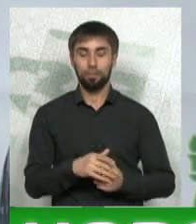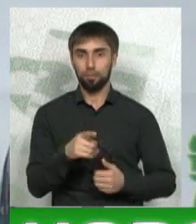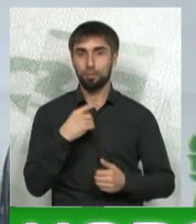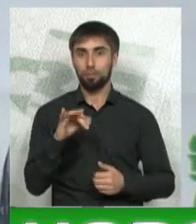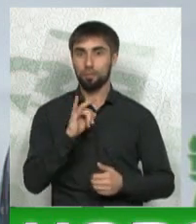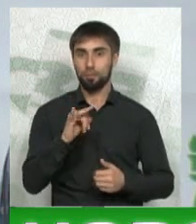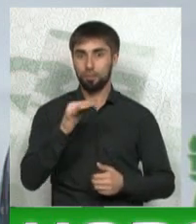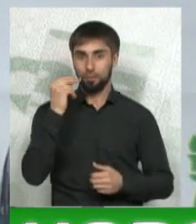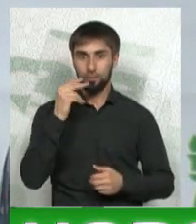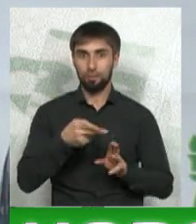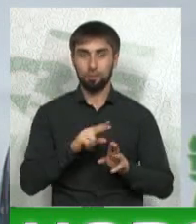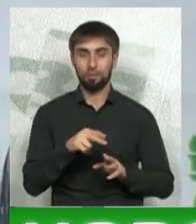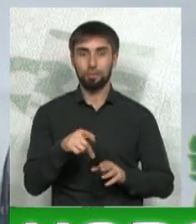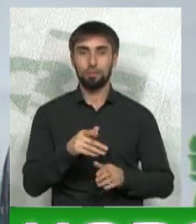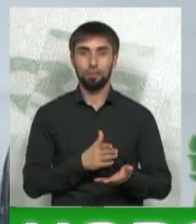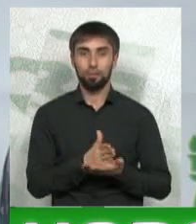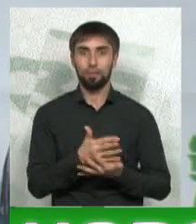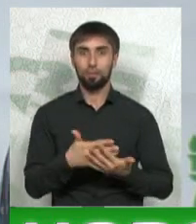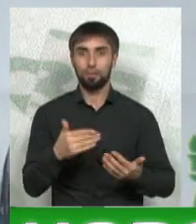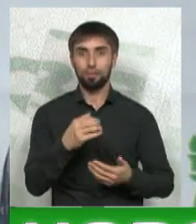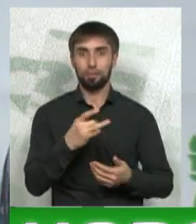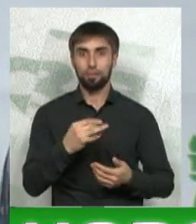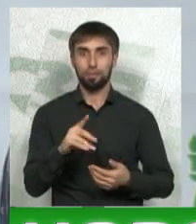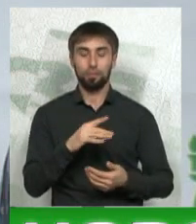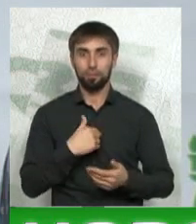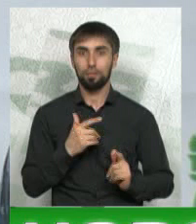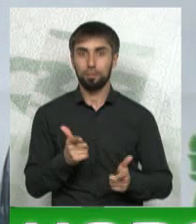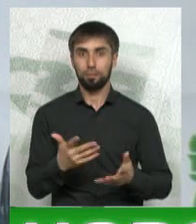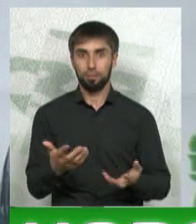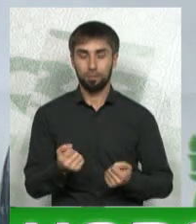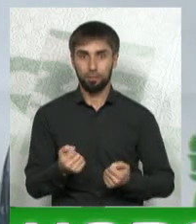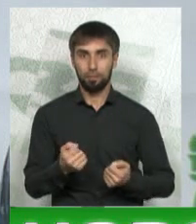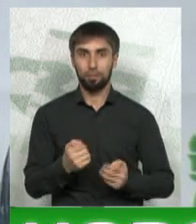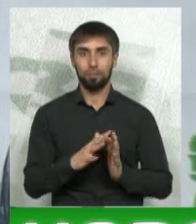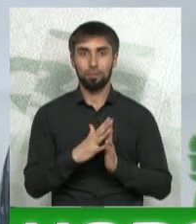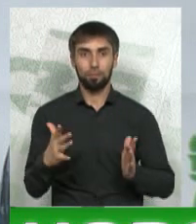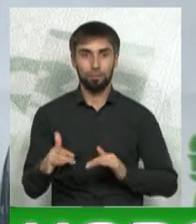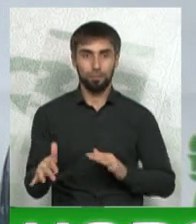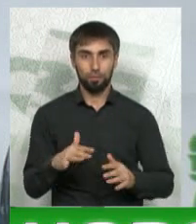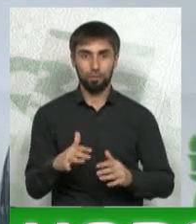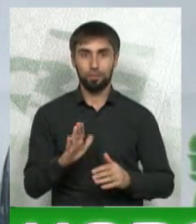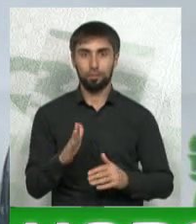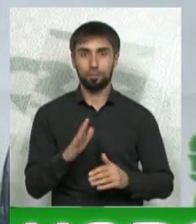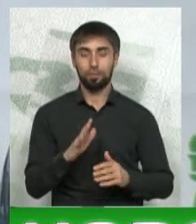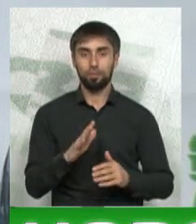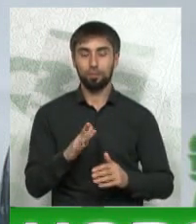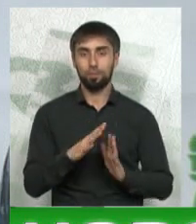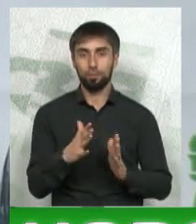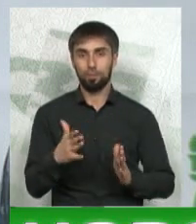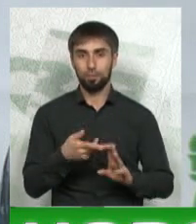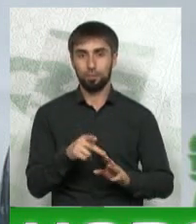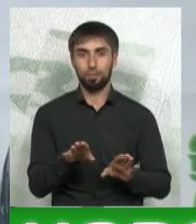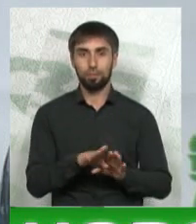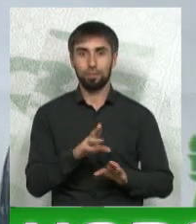региона. Направили в ряд федераций, что мы готовы принять масштабные мероприятия. В основном это